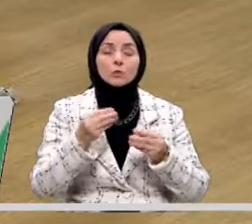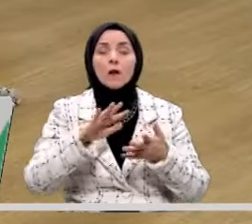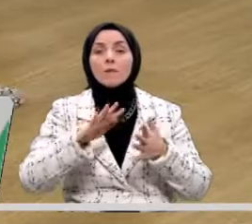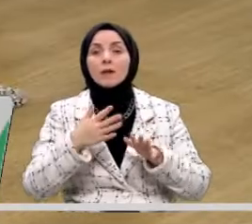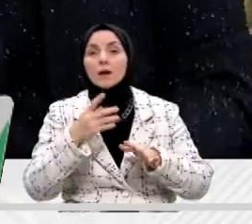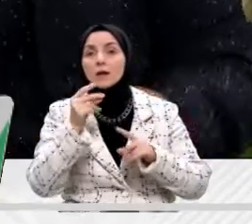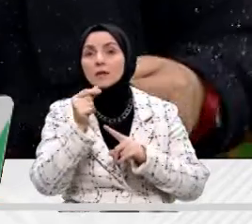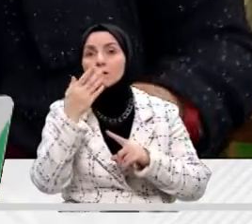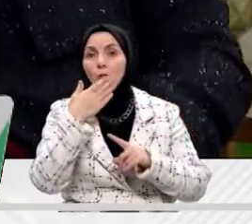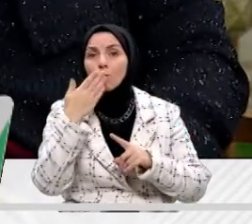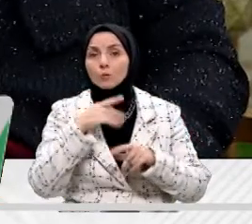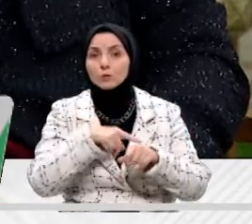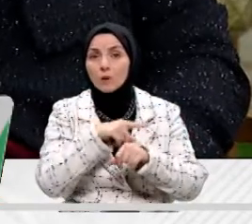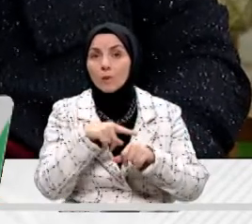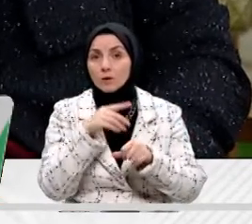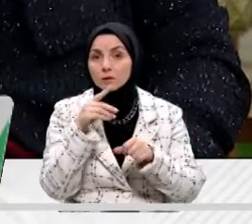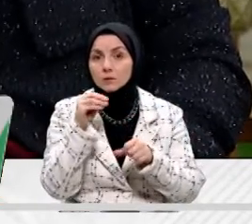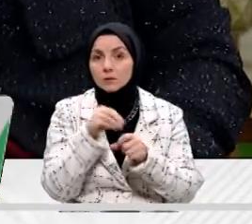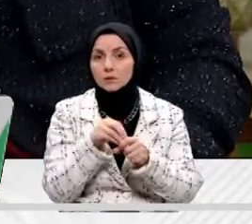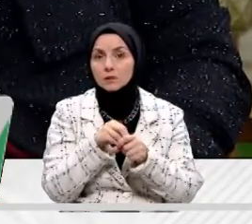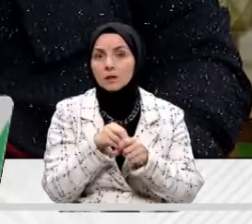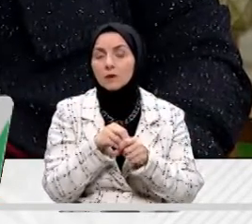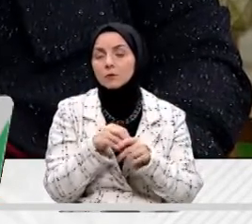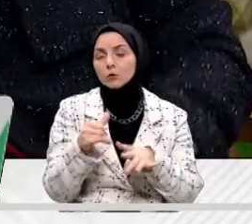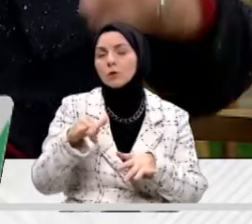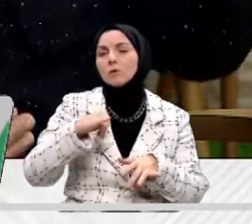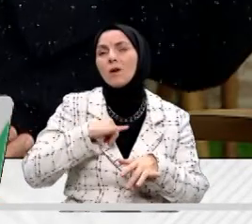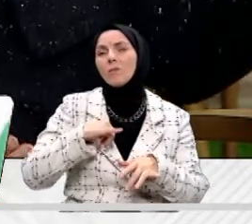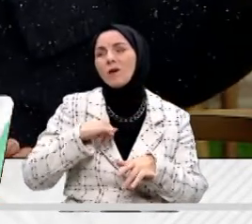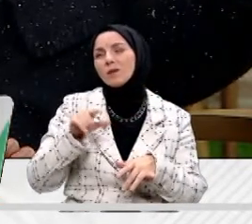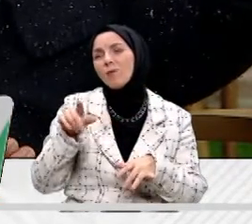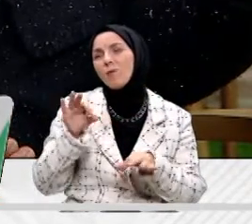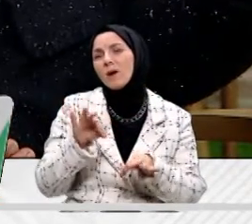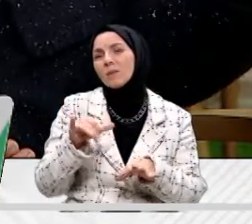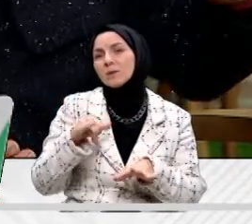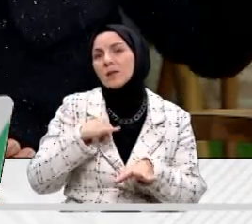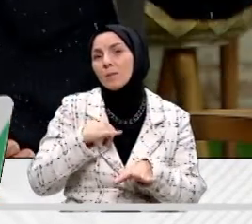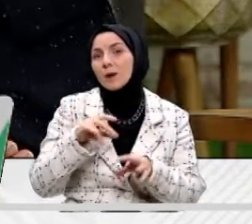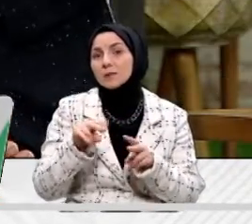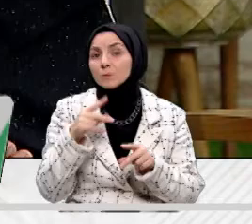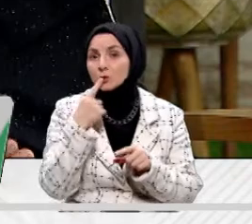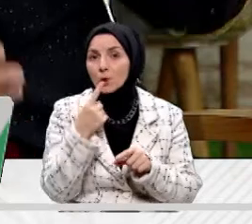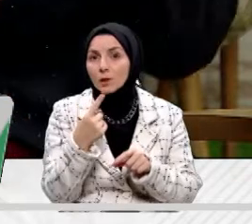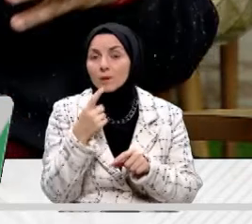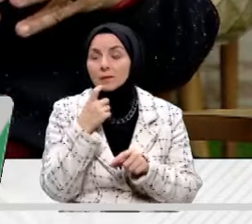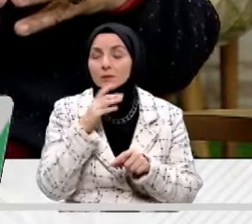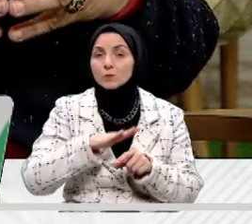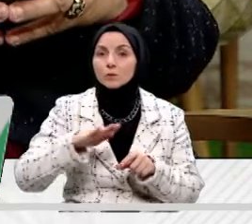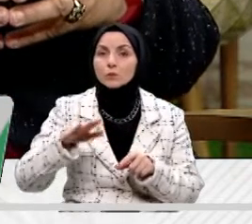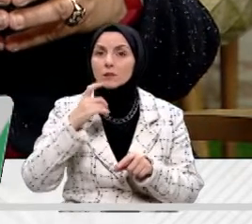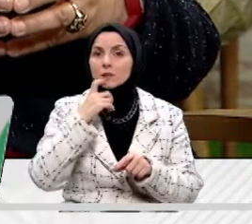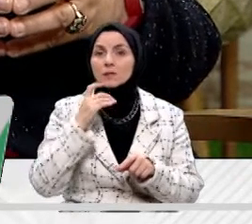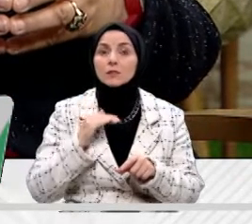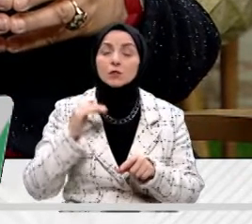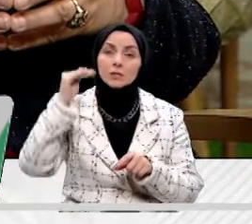dönemine geçemedik ilkokul döneminde bu tür tanımlamalar çocukların yetişkinlikte duyduklarıyla kendileri arasında